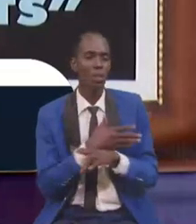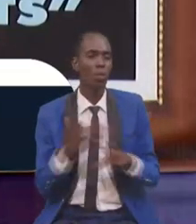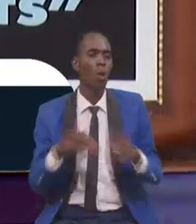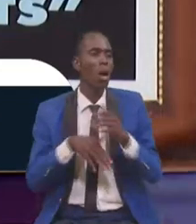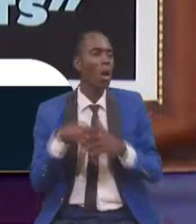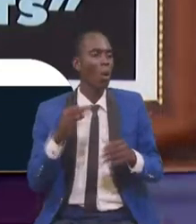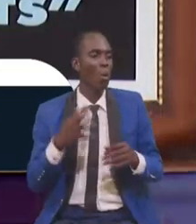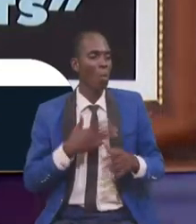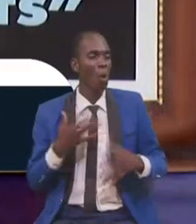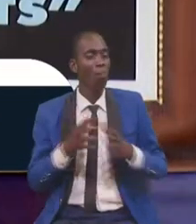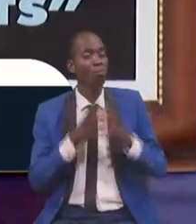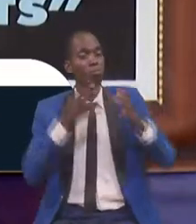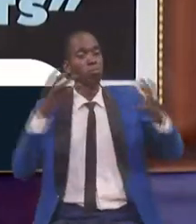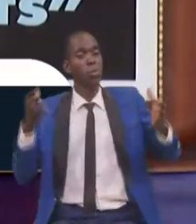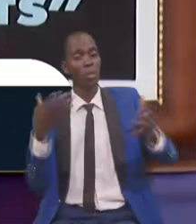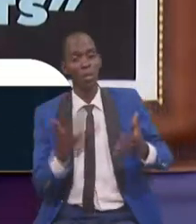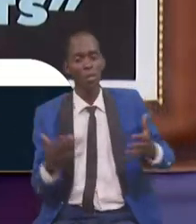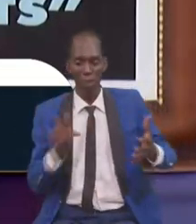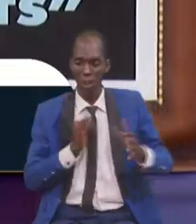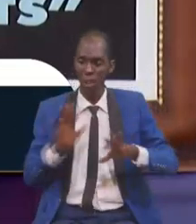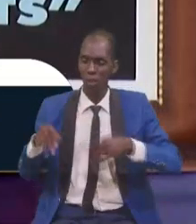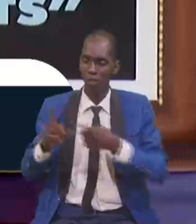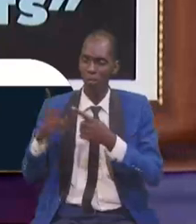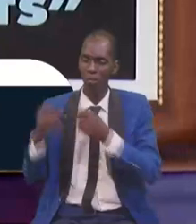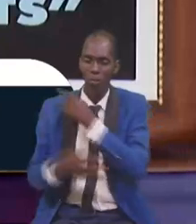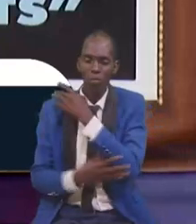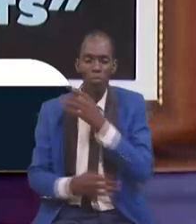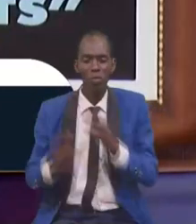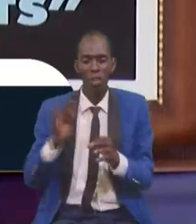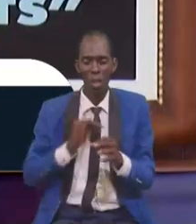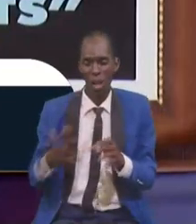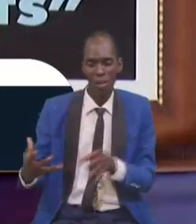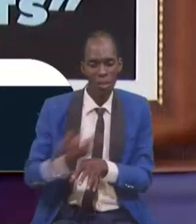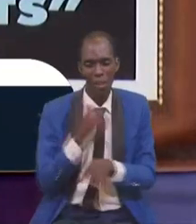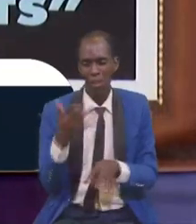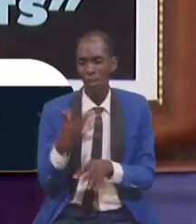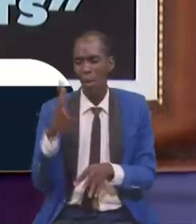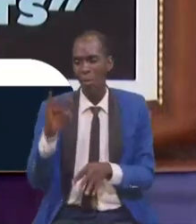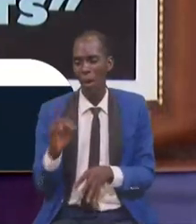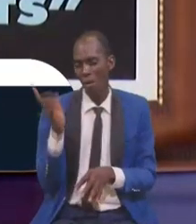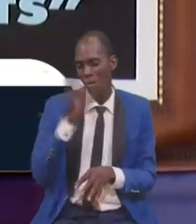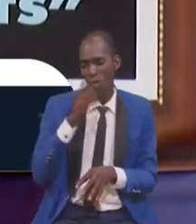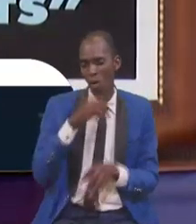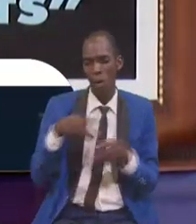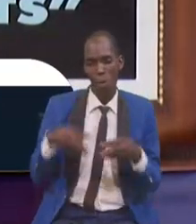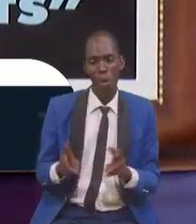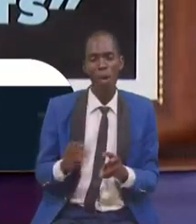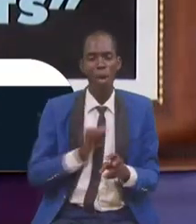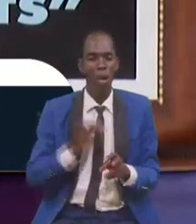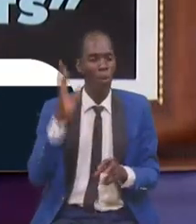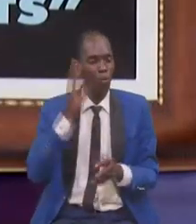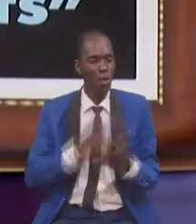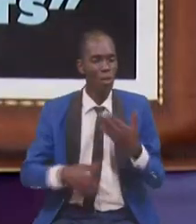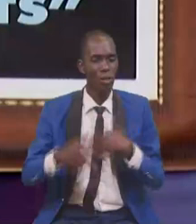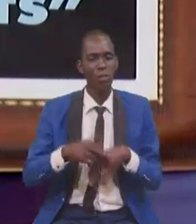va disparaître. Je donne la moitié de mes biens aux gens. Si j'ai ravi quelque chose par